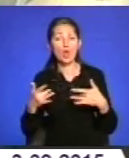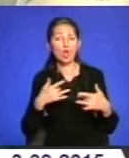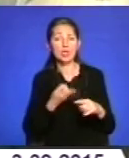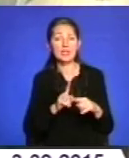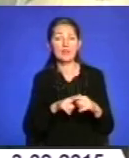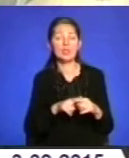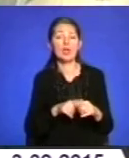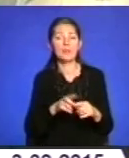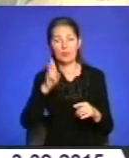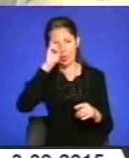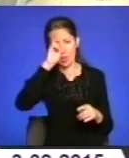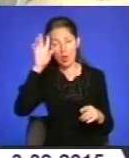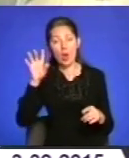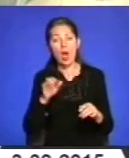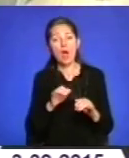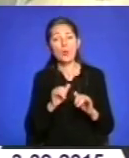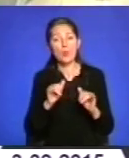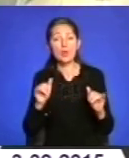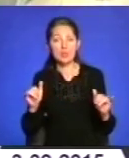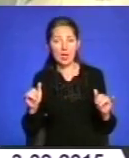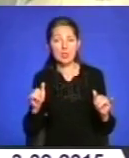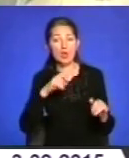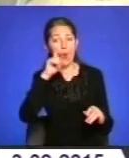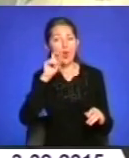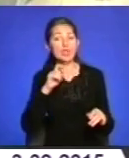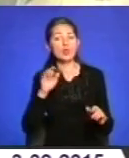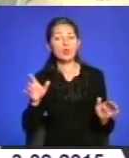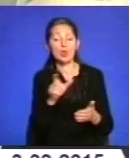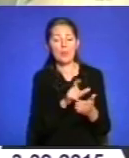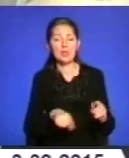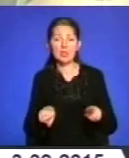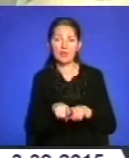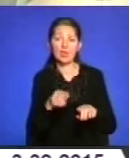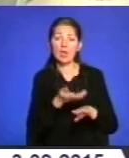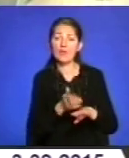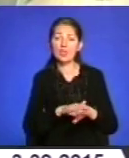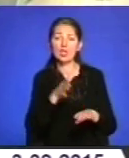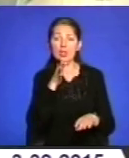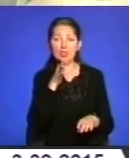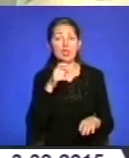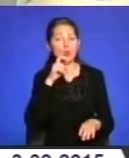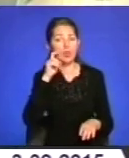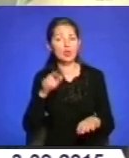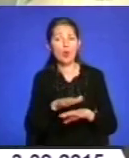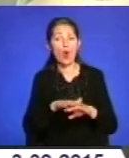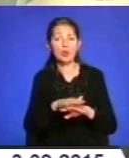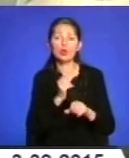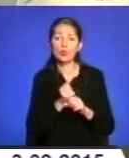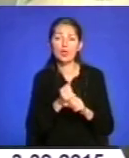це популяризація української пісні. І в такий важкий час українського народу робити